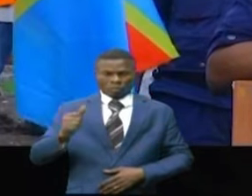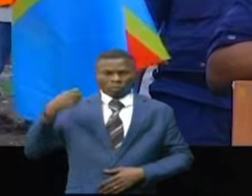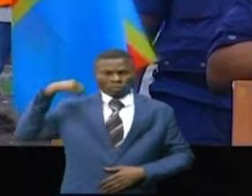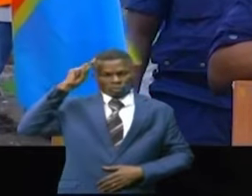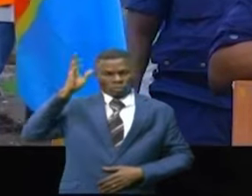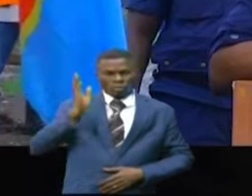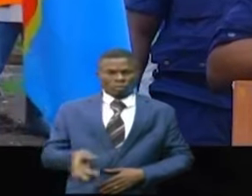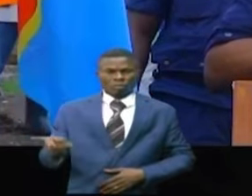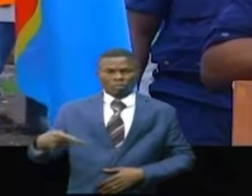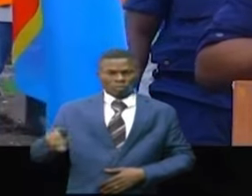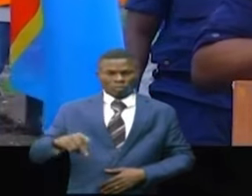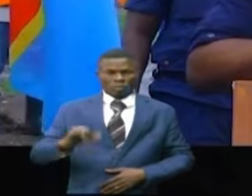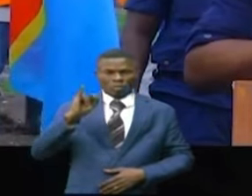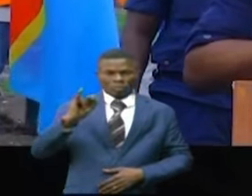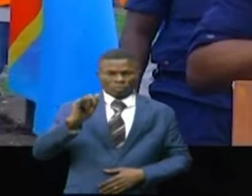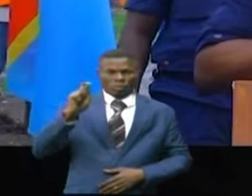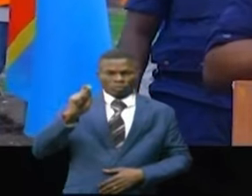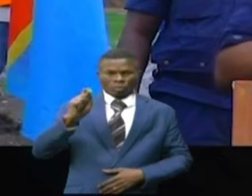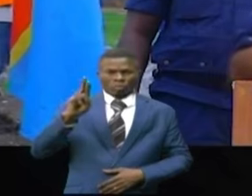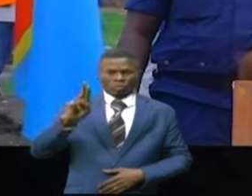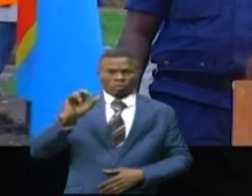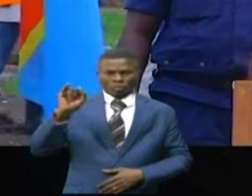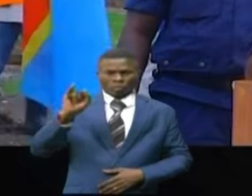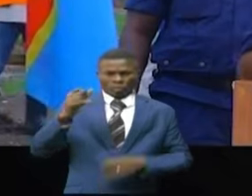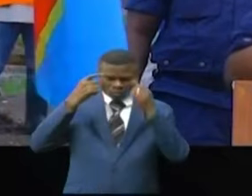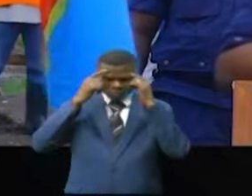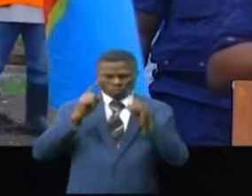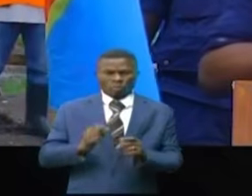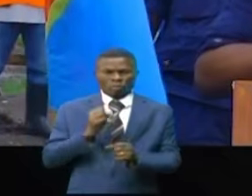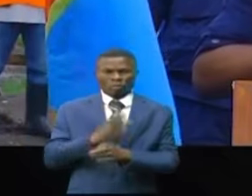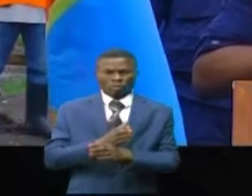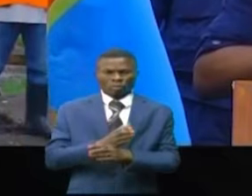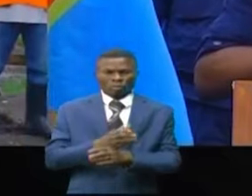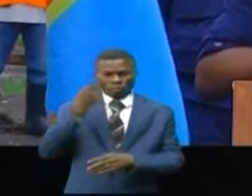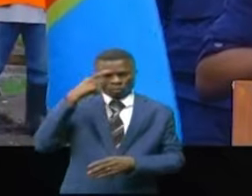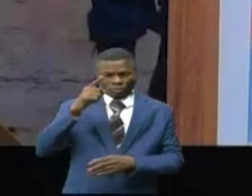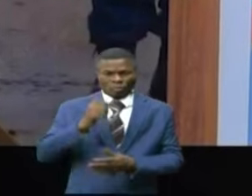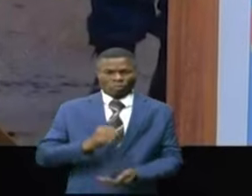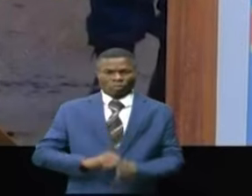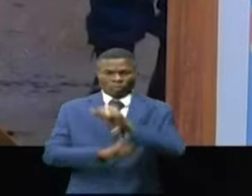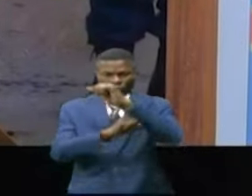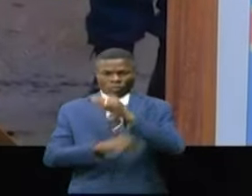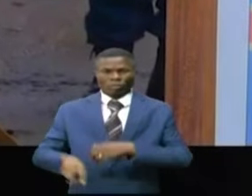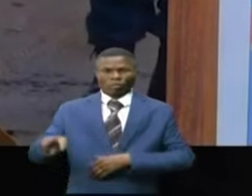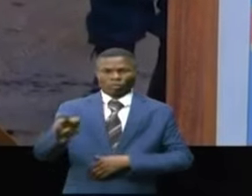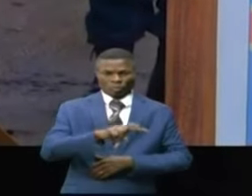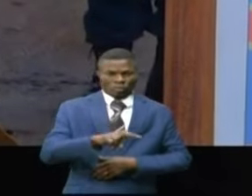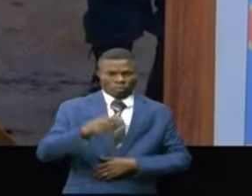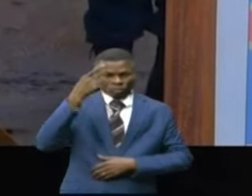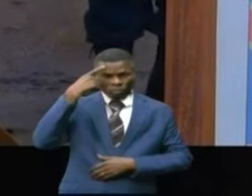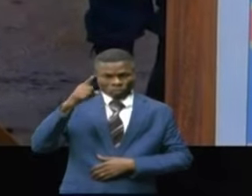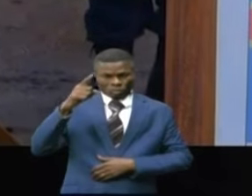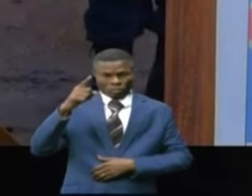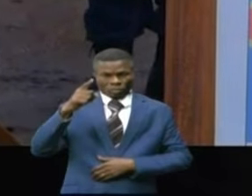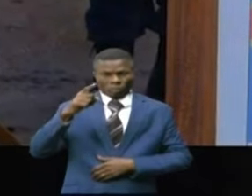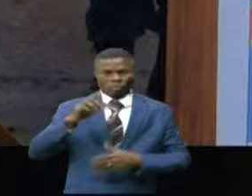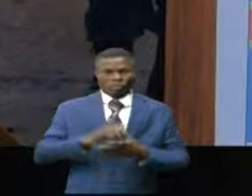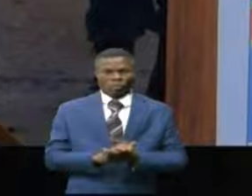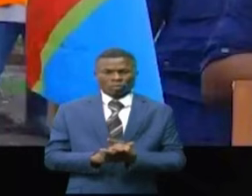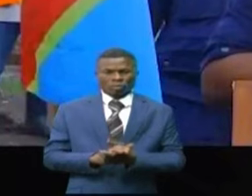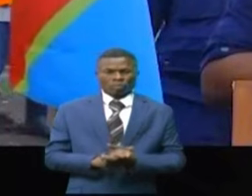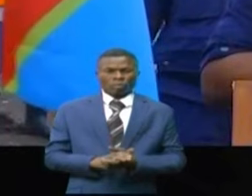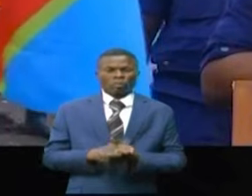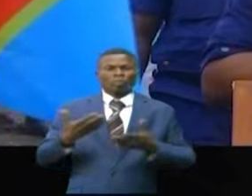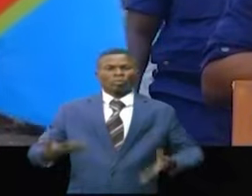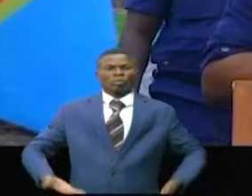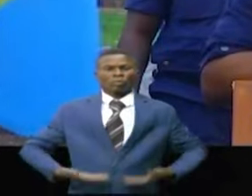de province, reste très disposée à pouvoir vous accompagner pour une suite heureuse